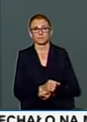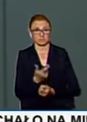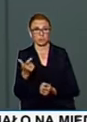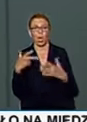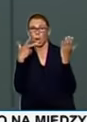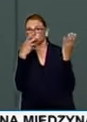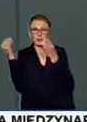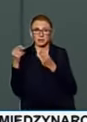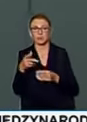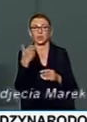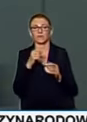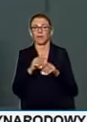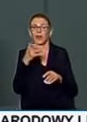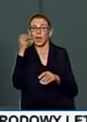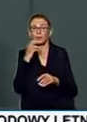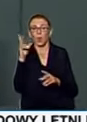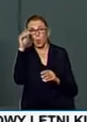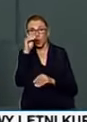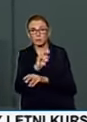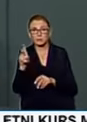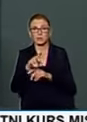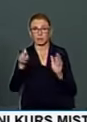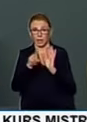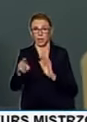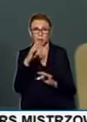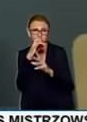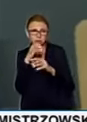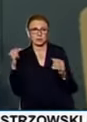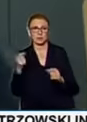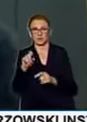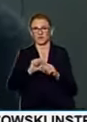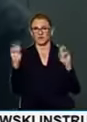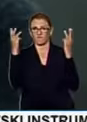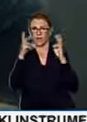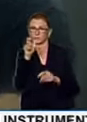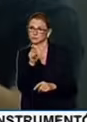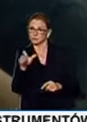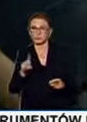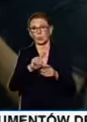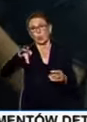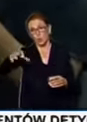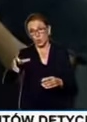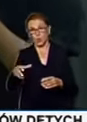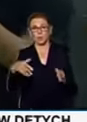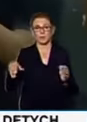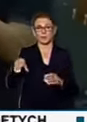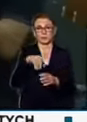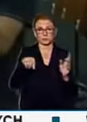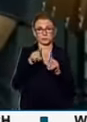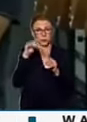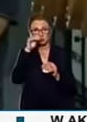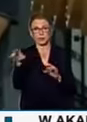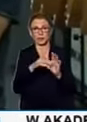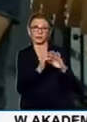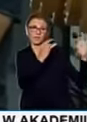Przez 8 dni międzynarodowych letnich kursów mistrzowskich dla instrumentów dętych zaplanowano warsztaty solowe i zajęcia dla zespołów kameralnych.